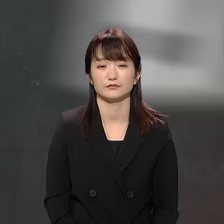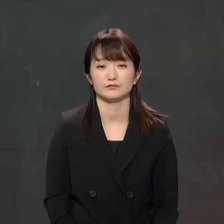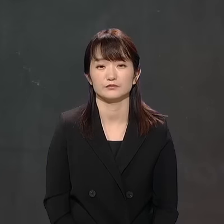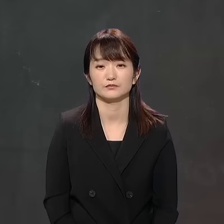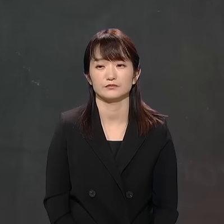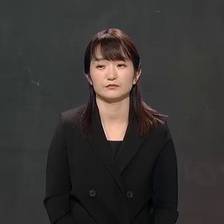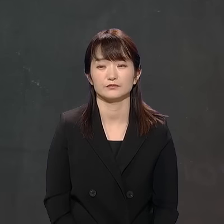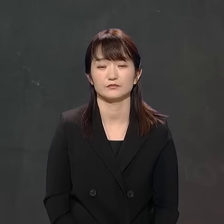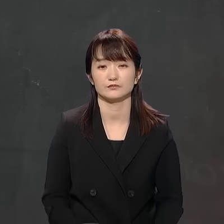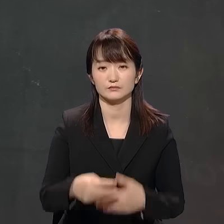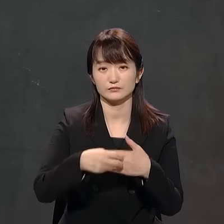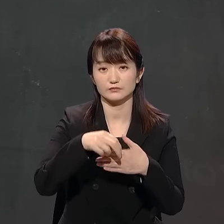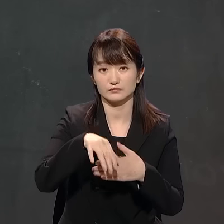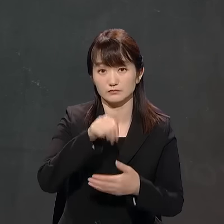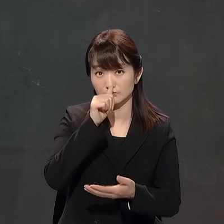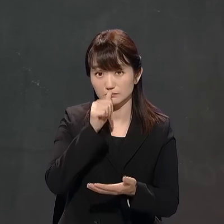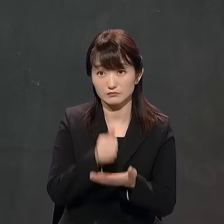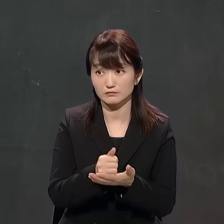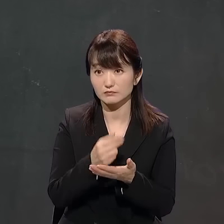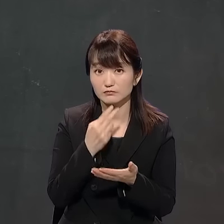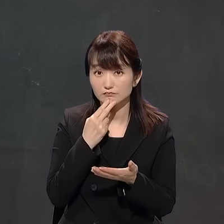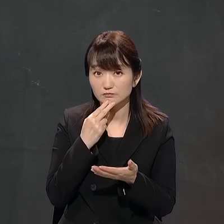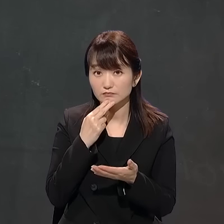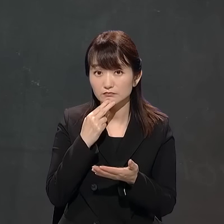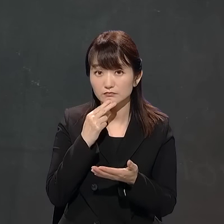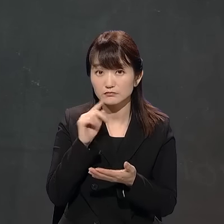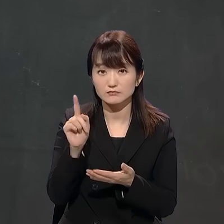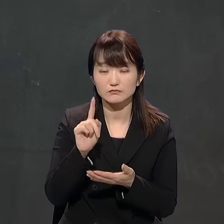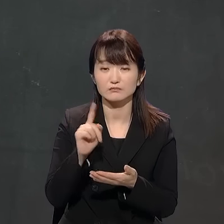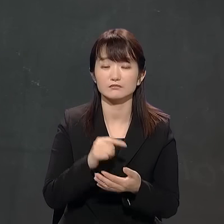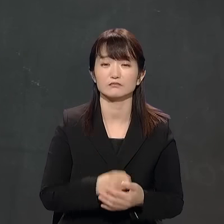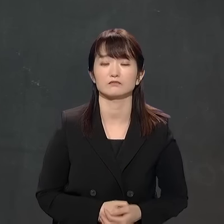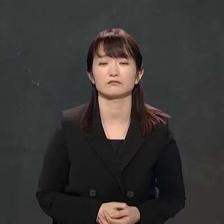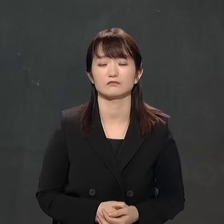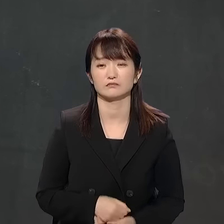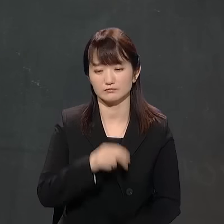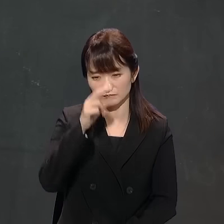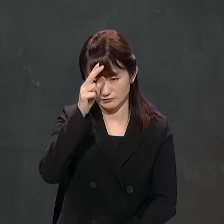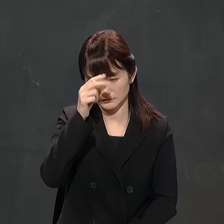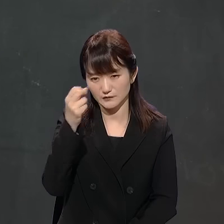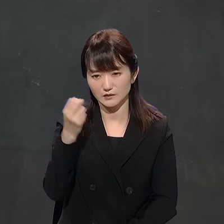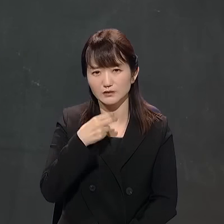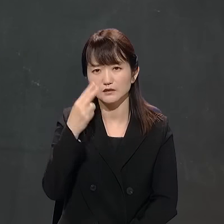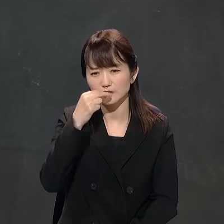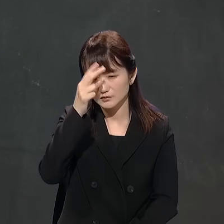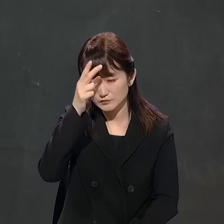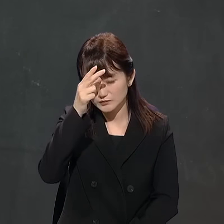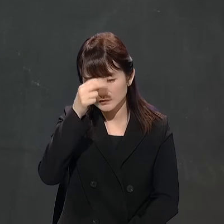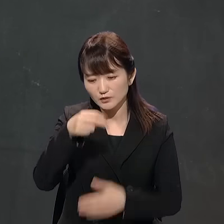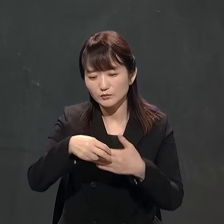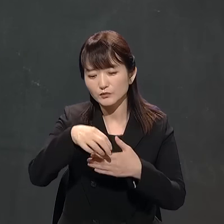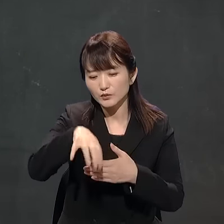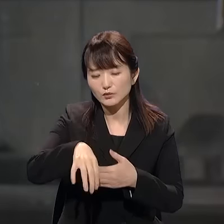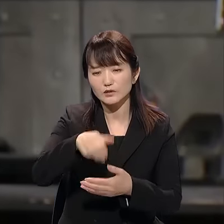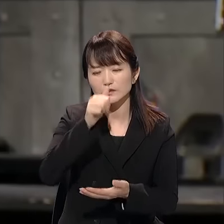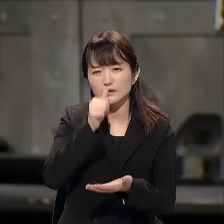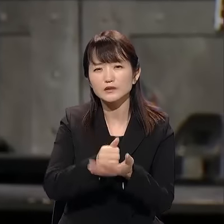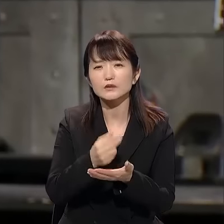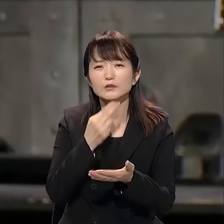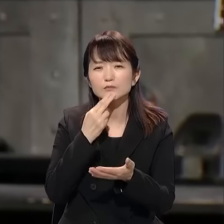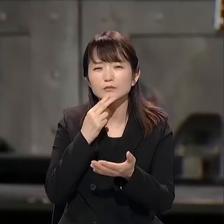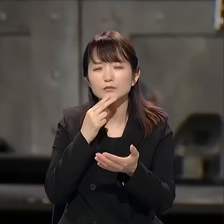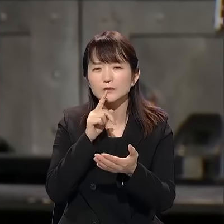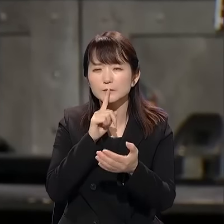짚어보죠 병은 가없 팀장님 그렇습니다 경찰과 검찰에서는 왜 병원이 죄가 없다고 했냐면 사실은 그